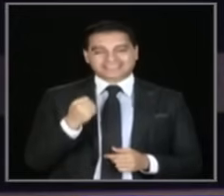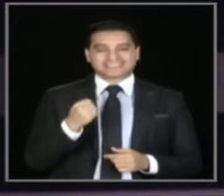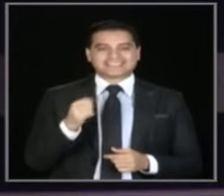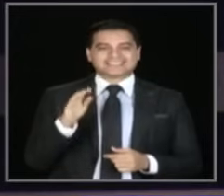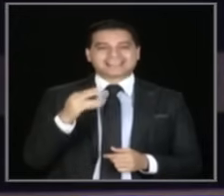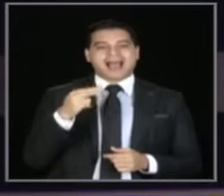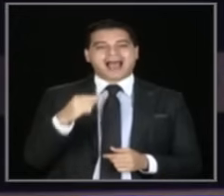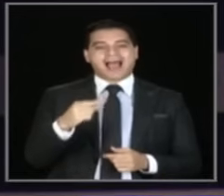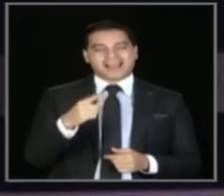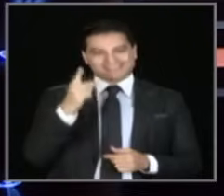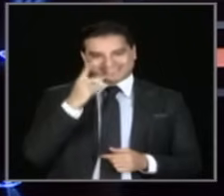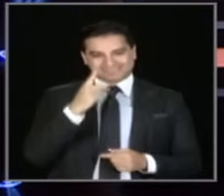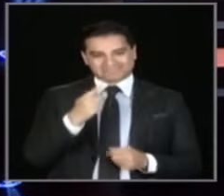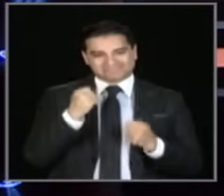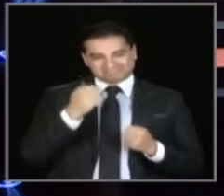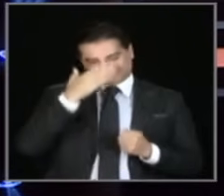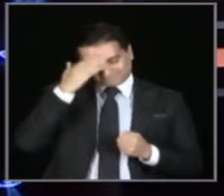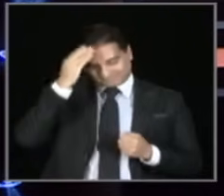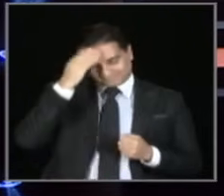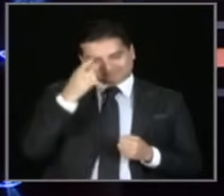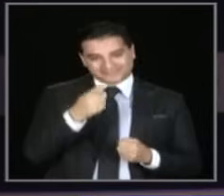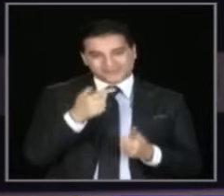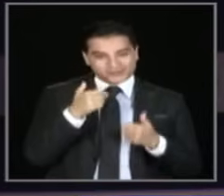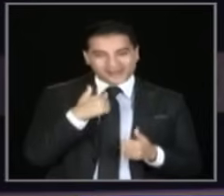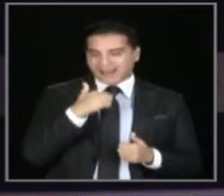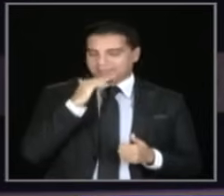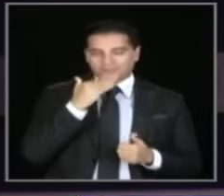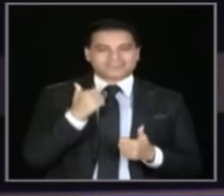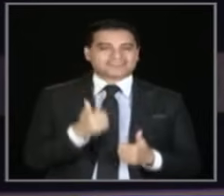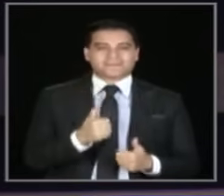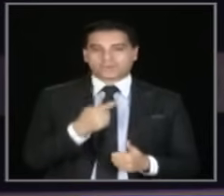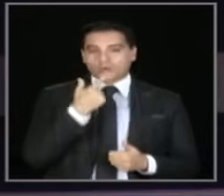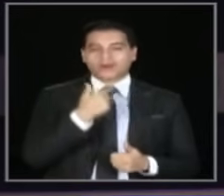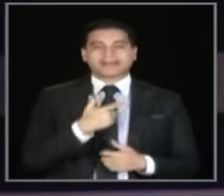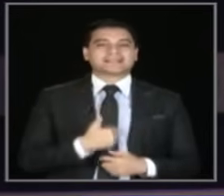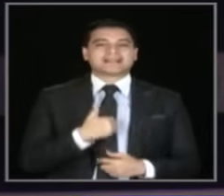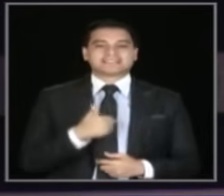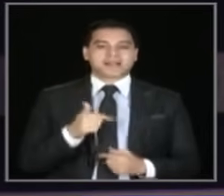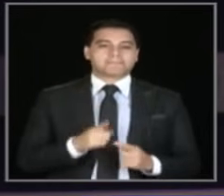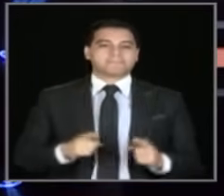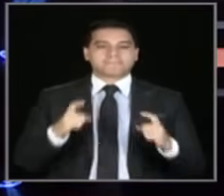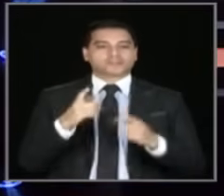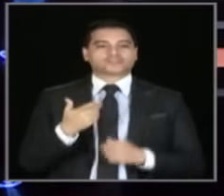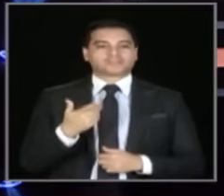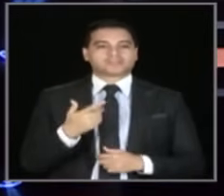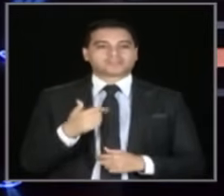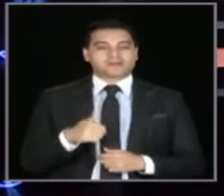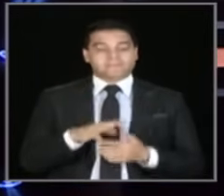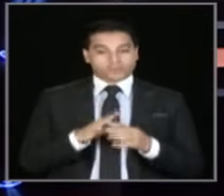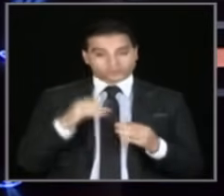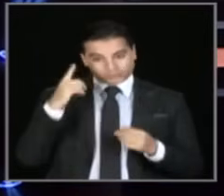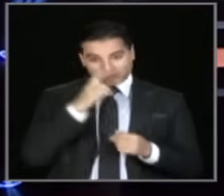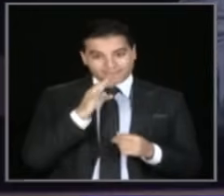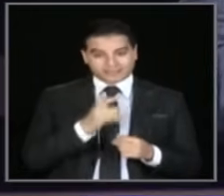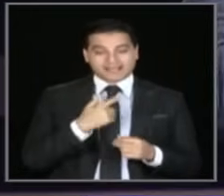سعد. ازيك يا سعد؟ اخبارك ايه؟ ازيك يا عصام عامل ايه؟ الحمد لله تمام. قول لي يا سعد احساسك ايه بماتش النهاردة بالموقف